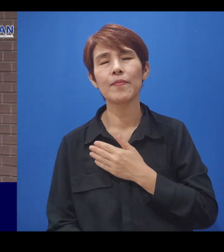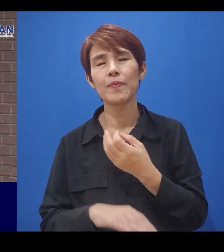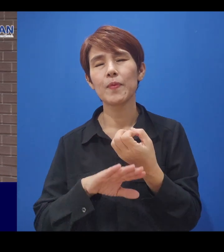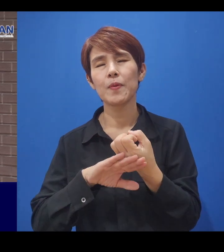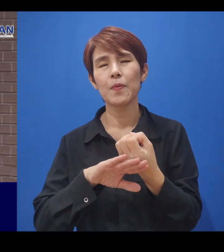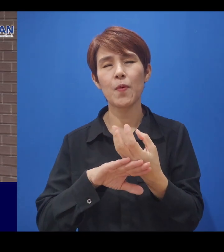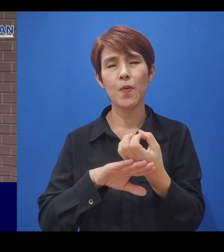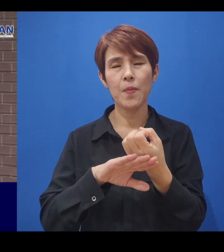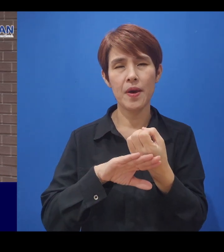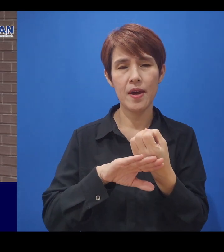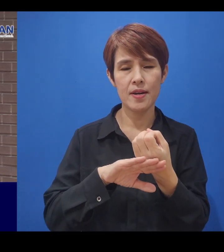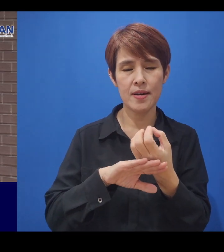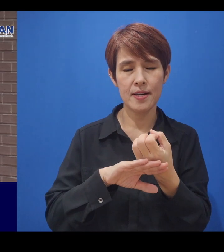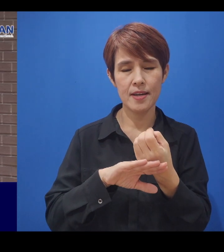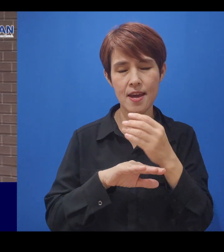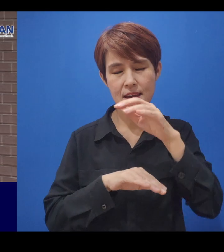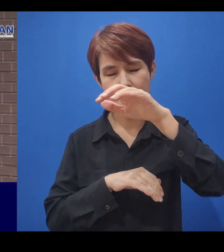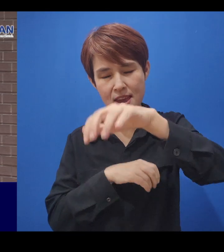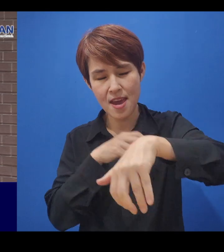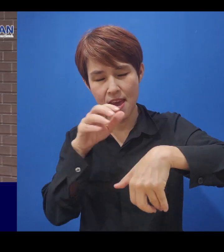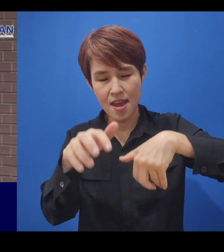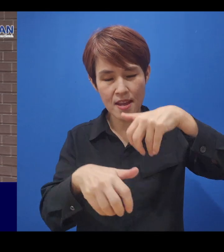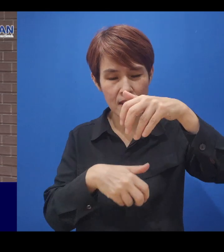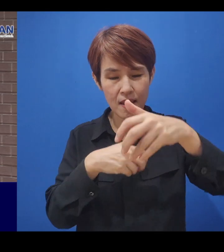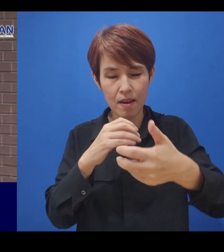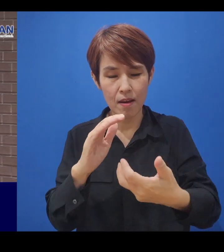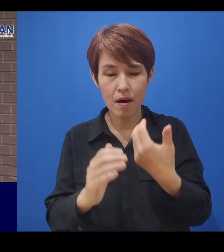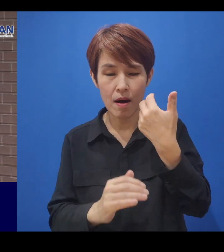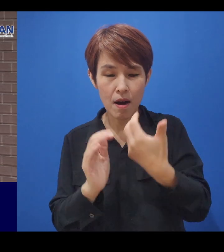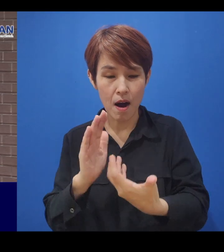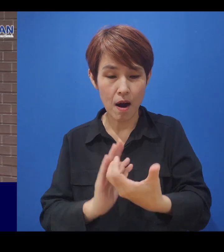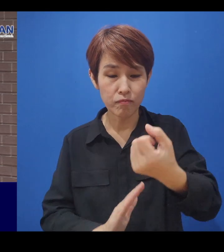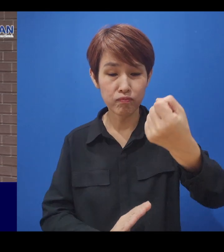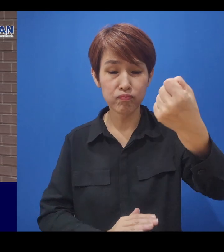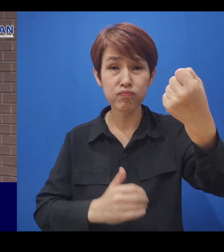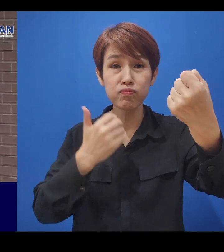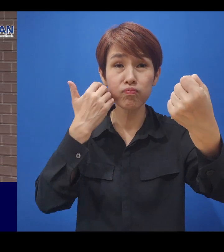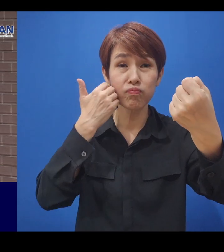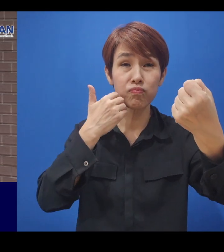나의 보화를 캐내어